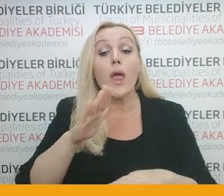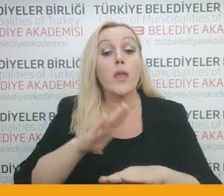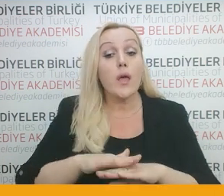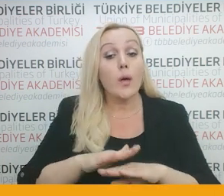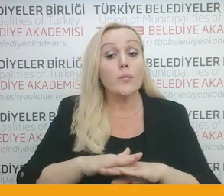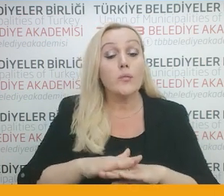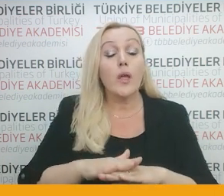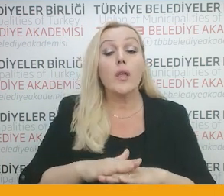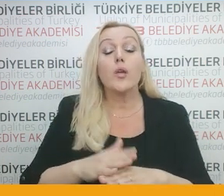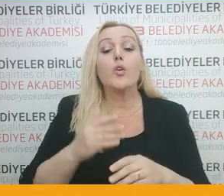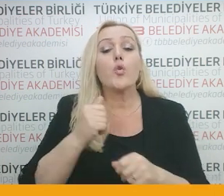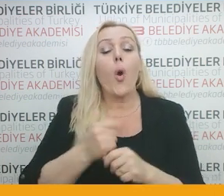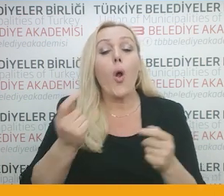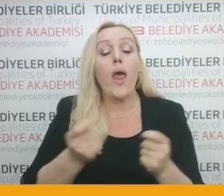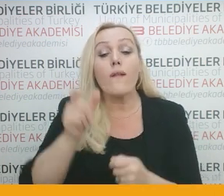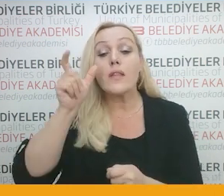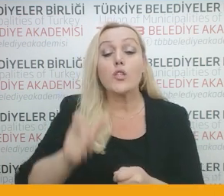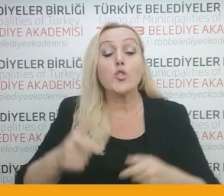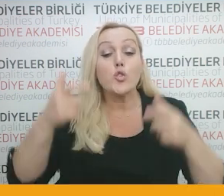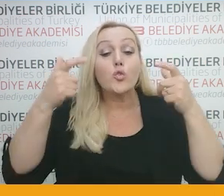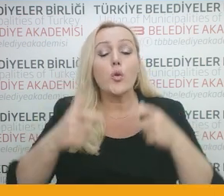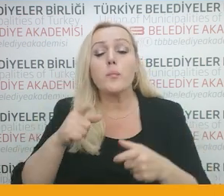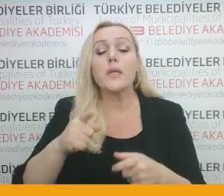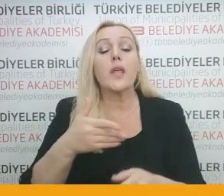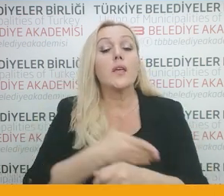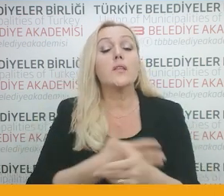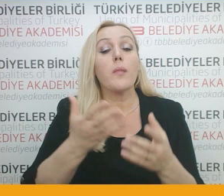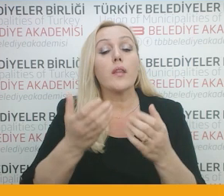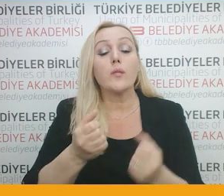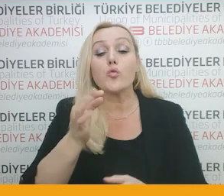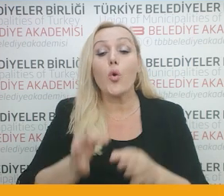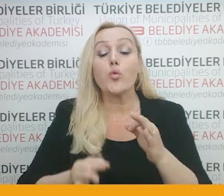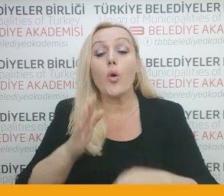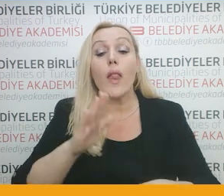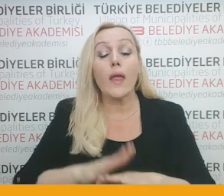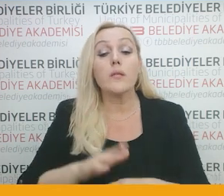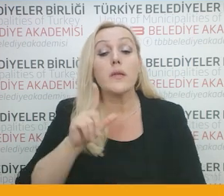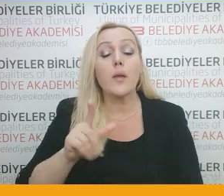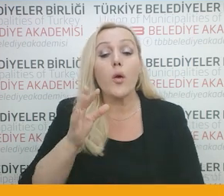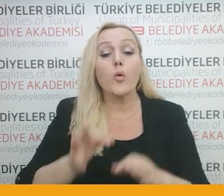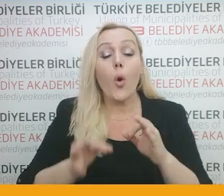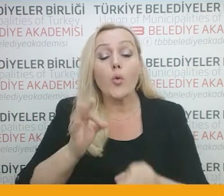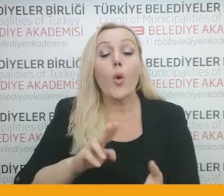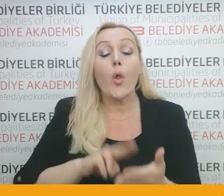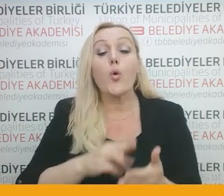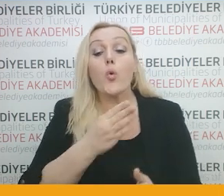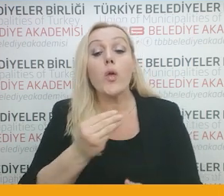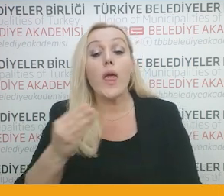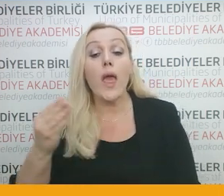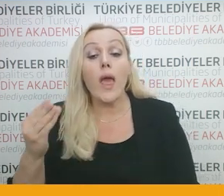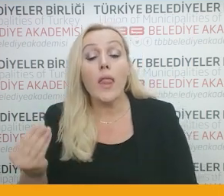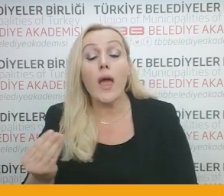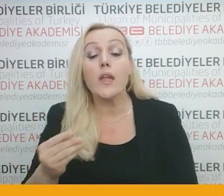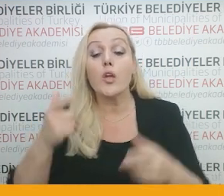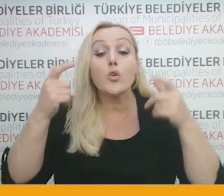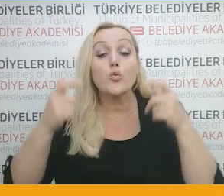görevlileri sorumlu. Bu işte bir mal alınmış, bunun kontrol edilmesi gerekiyor. Burada muayene komisyonu üyeleri sorumlu, kontrol teşkilatı üyeleri